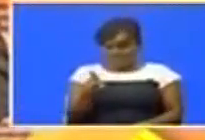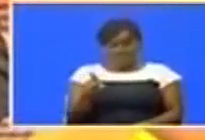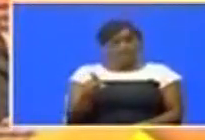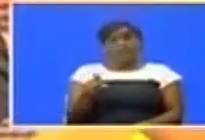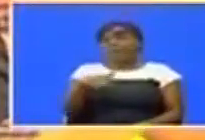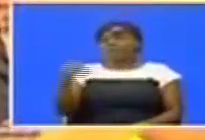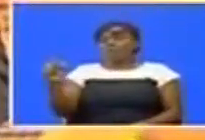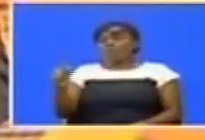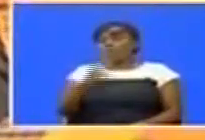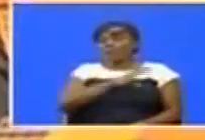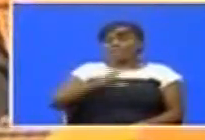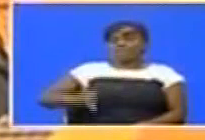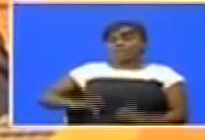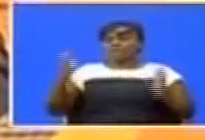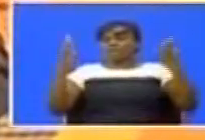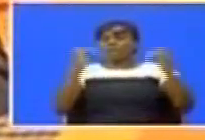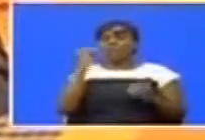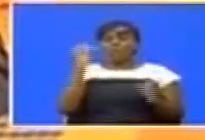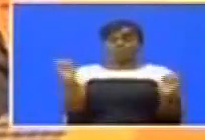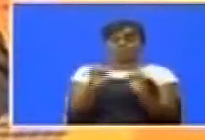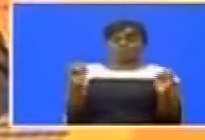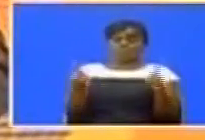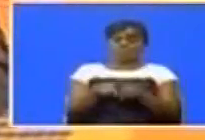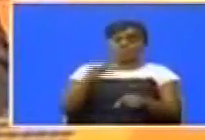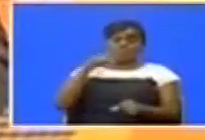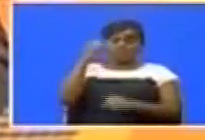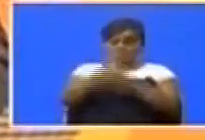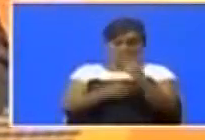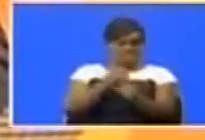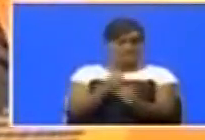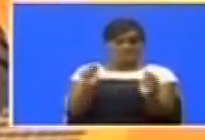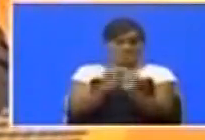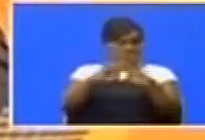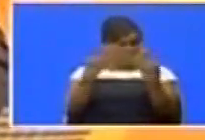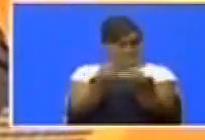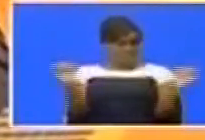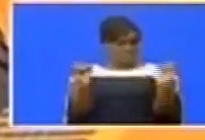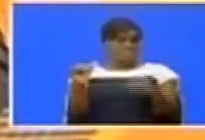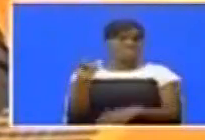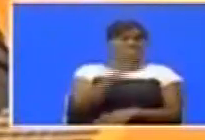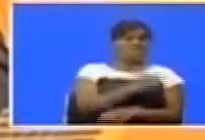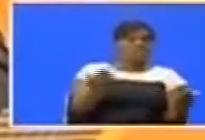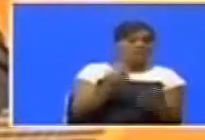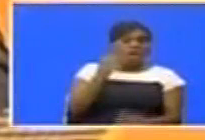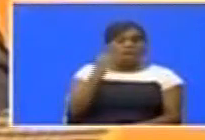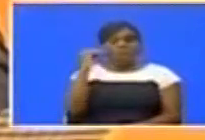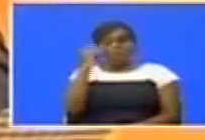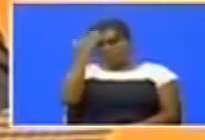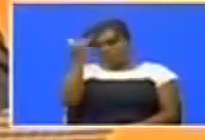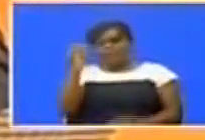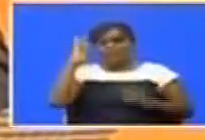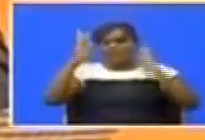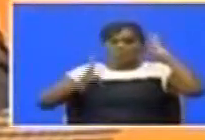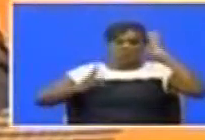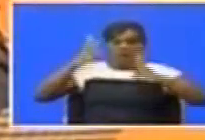kutosherehekea sikukuu za Krismasi na hata mwaka mpya na wapendwa wao, na badala yake kusalia kwenye makao hayo kutokana na hofu